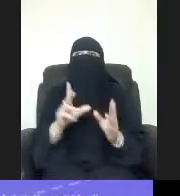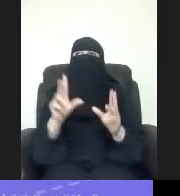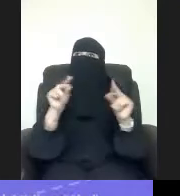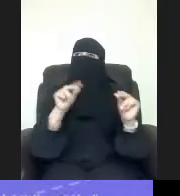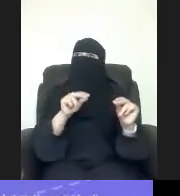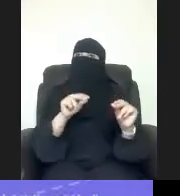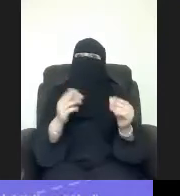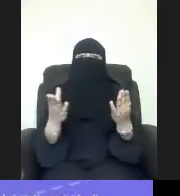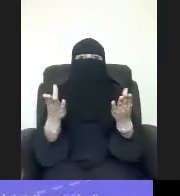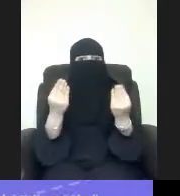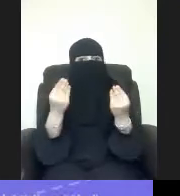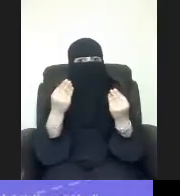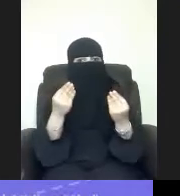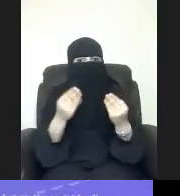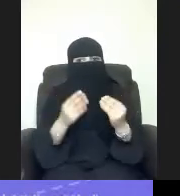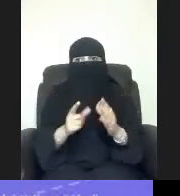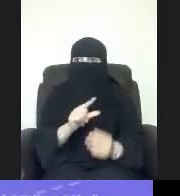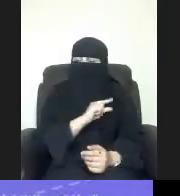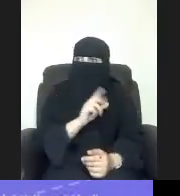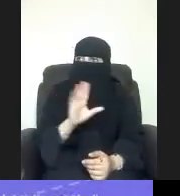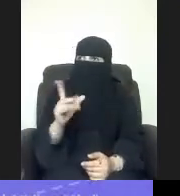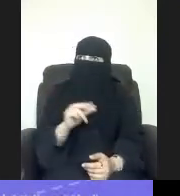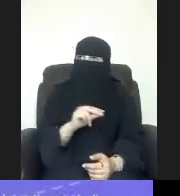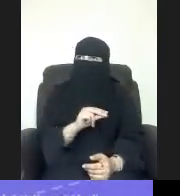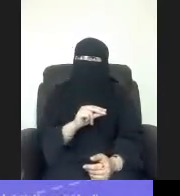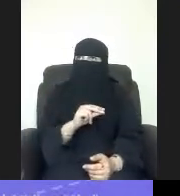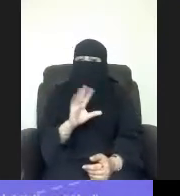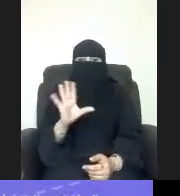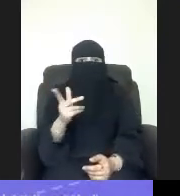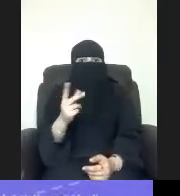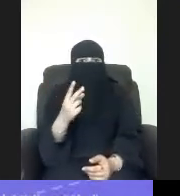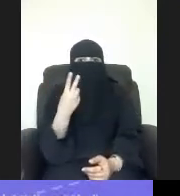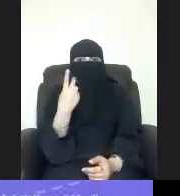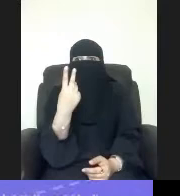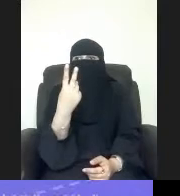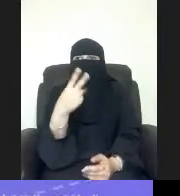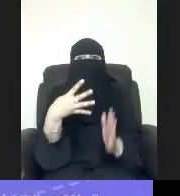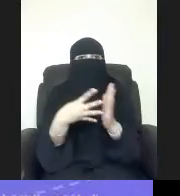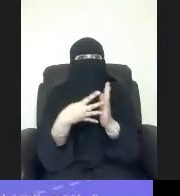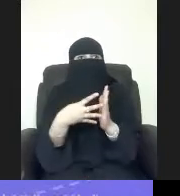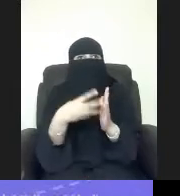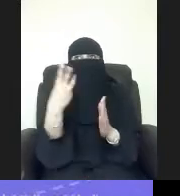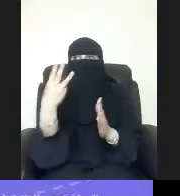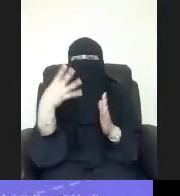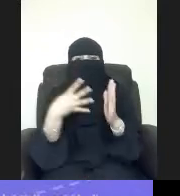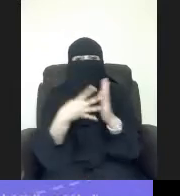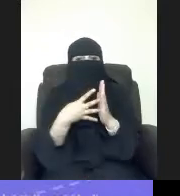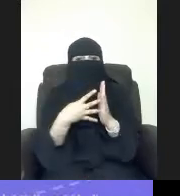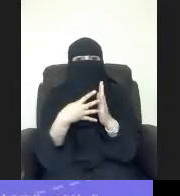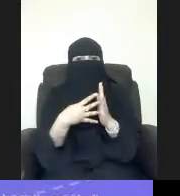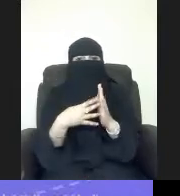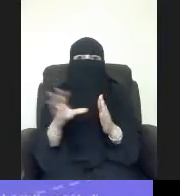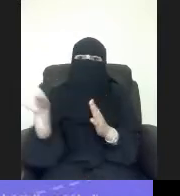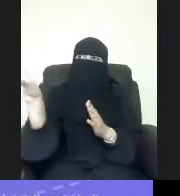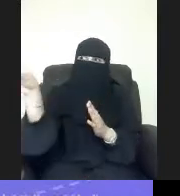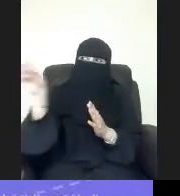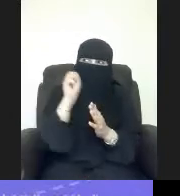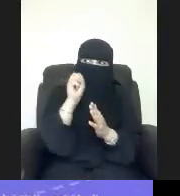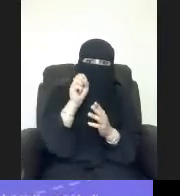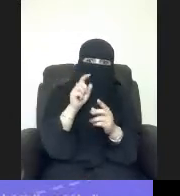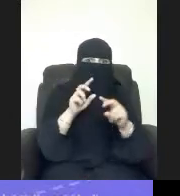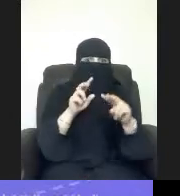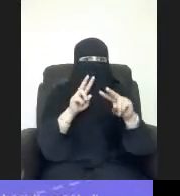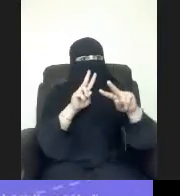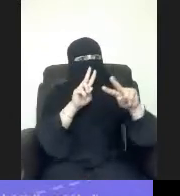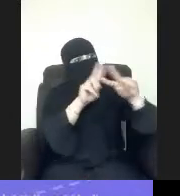يعني مو منطقي أدرس طالب في ثالثة جامعة أو ثانية جامعة وشارك معاي أروح أشيل نجمة ولزقها على